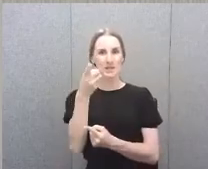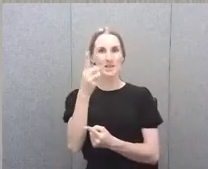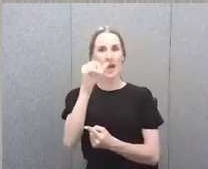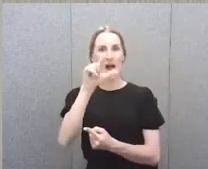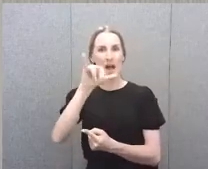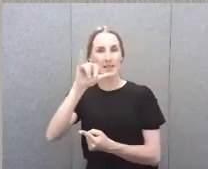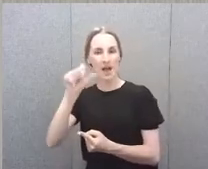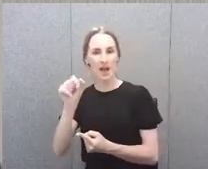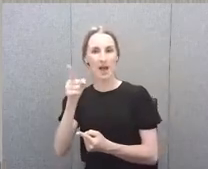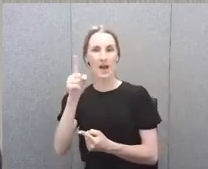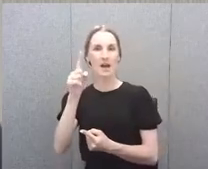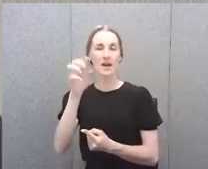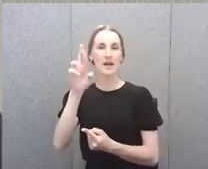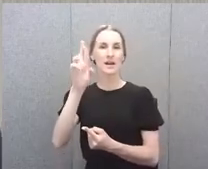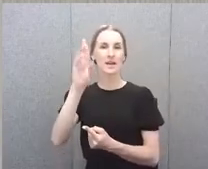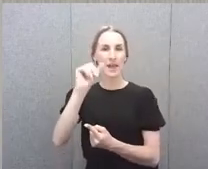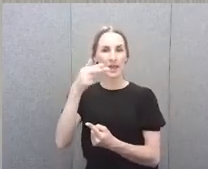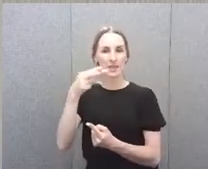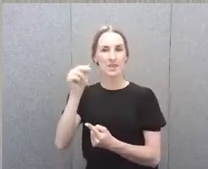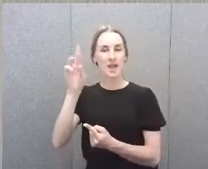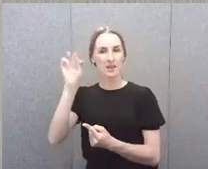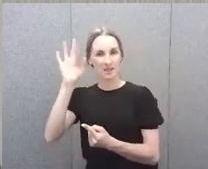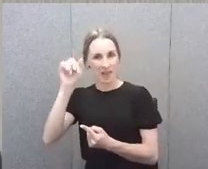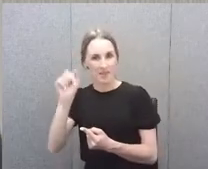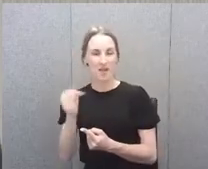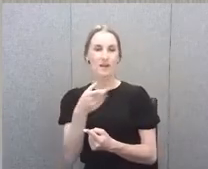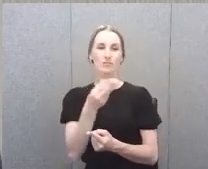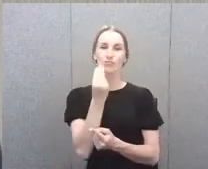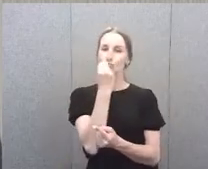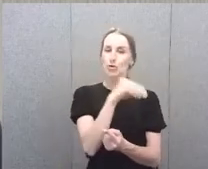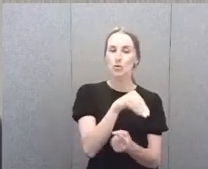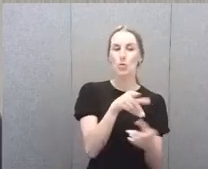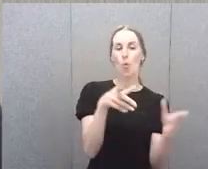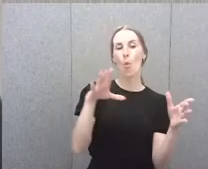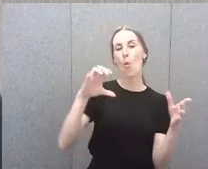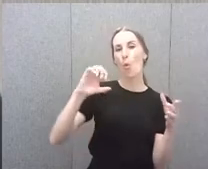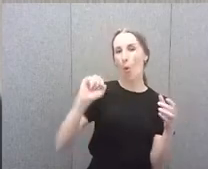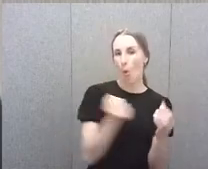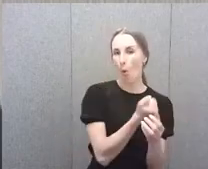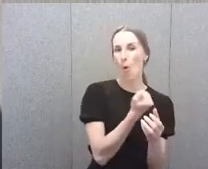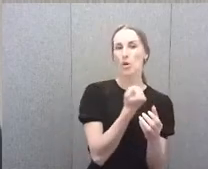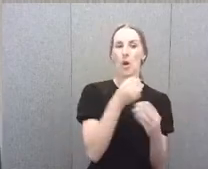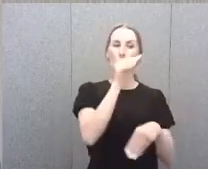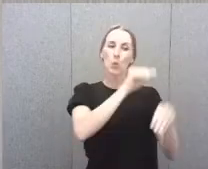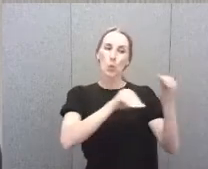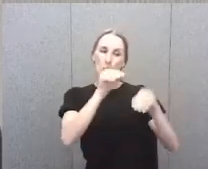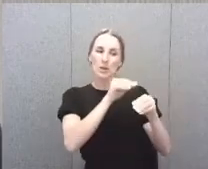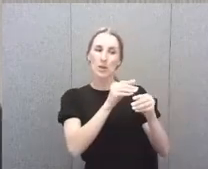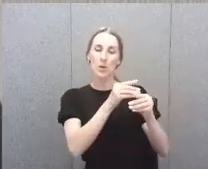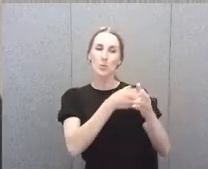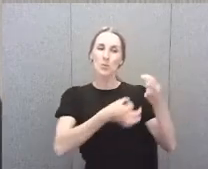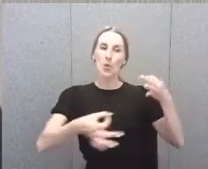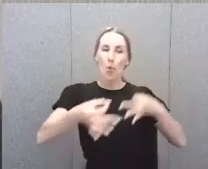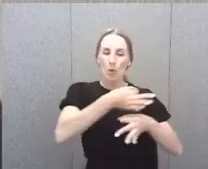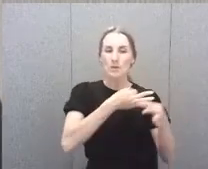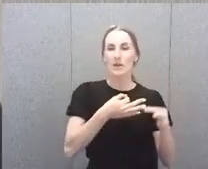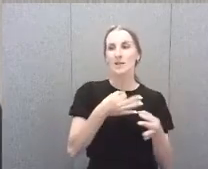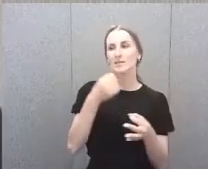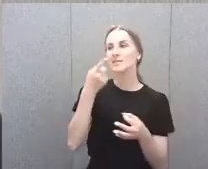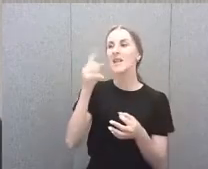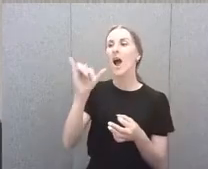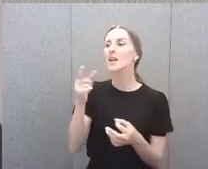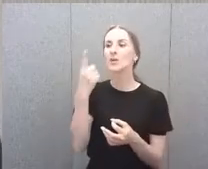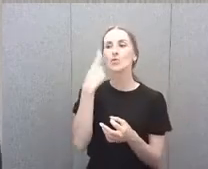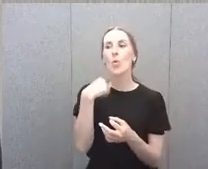профессор Даля Лейнерт, прекрасная коллега, с которой мы вместе создавали содержание этого